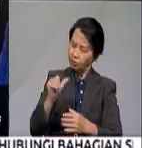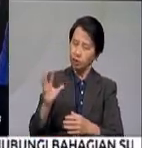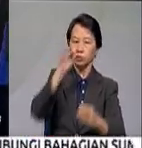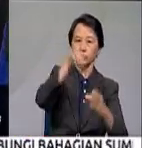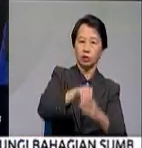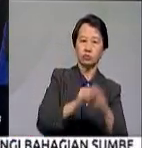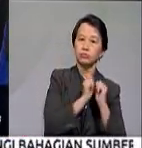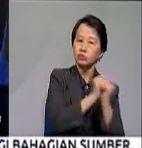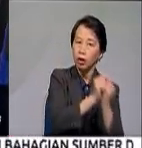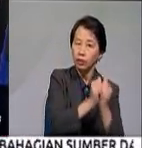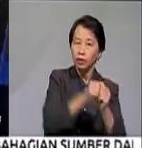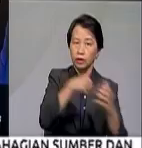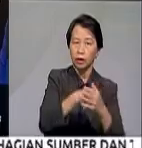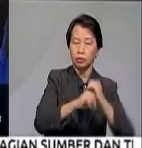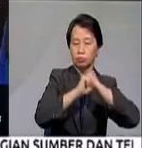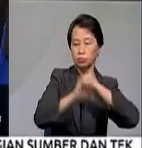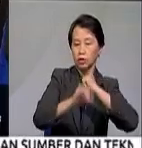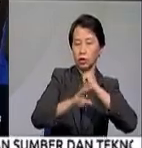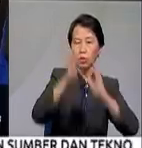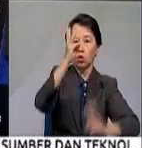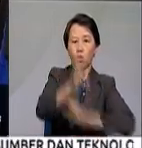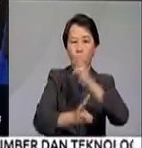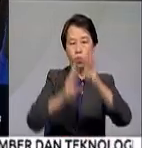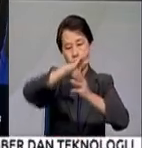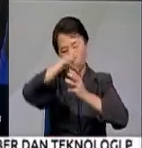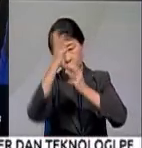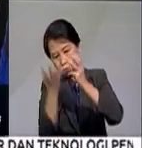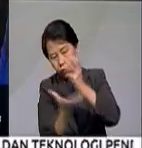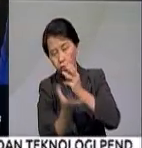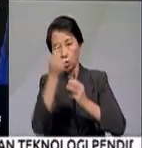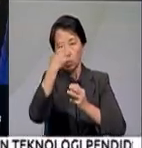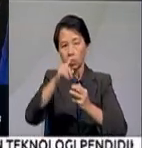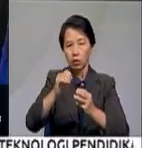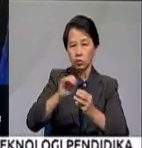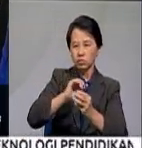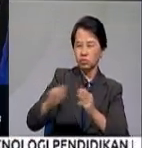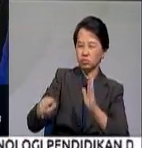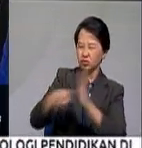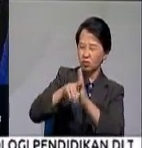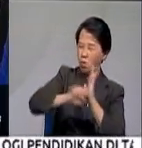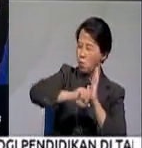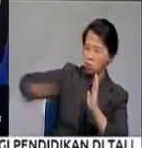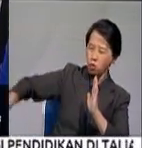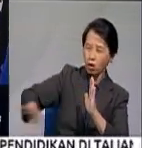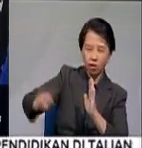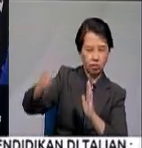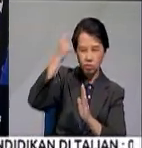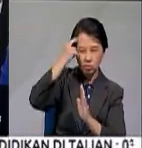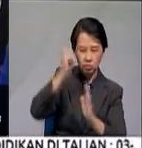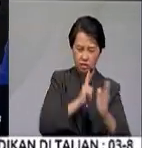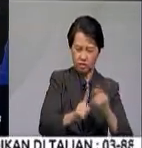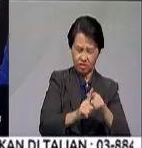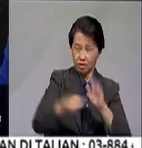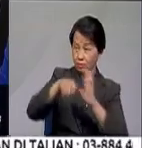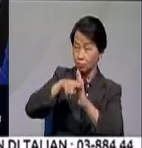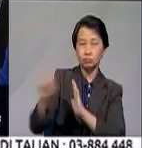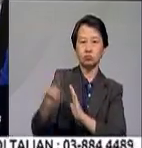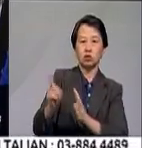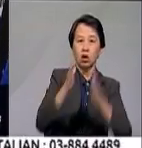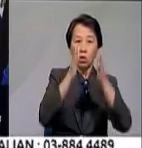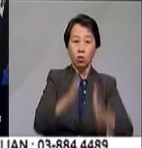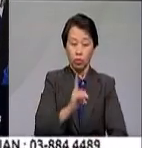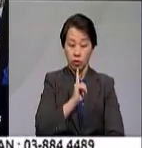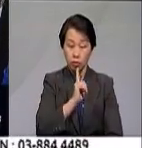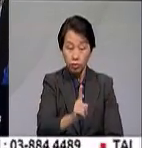kita dalam kempen worldwide to erase this perception, katanya orang Islam